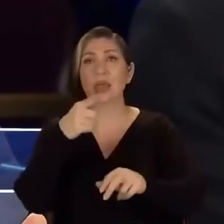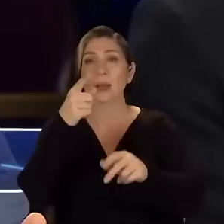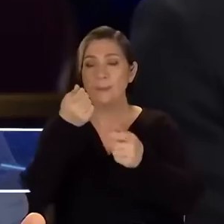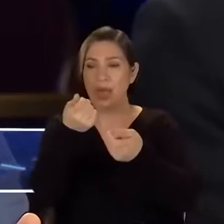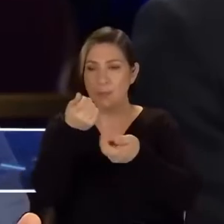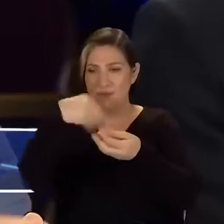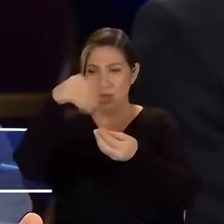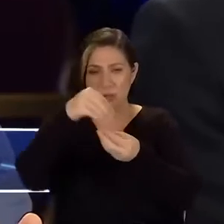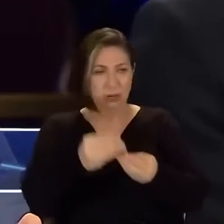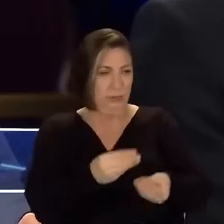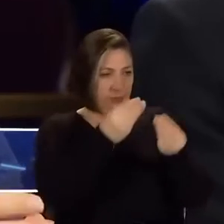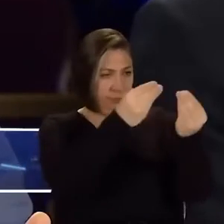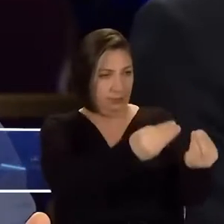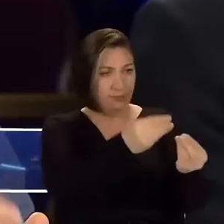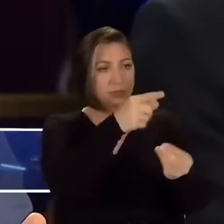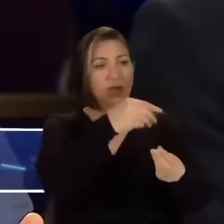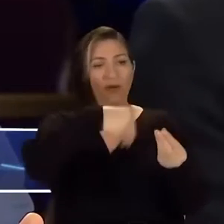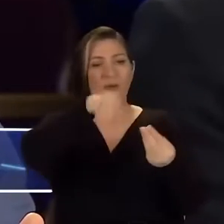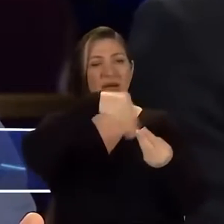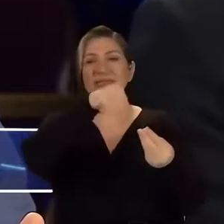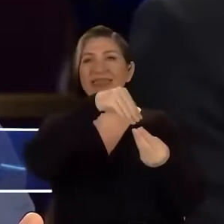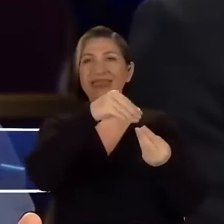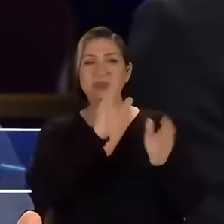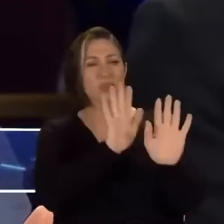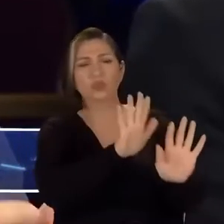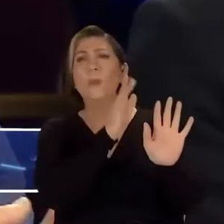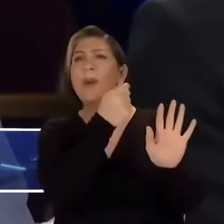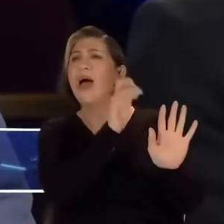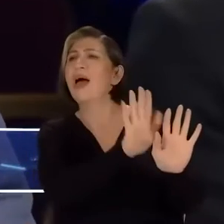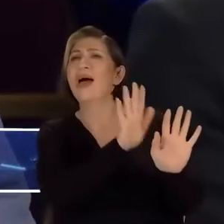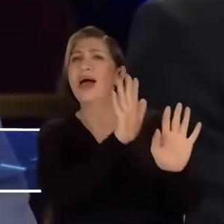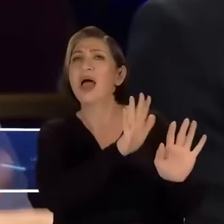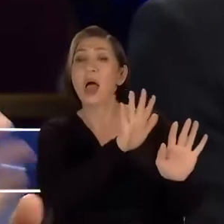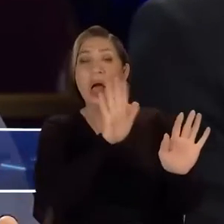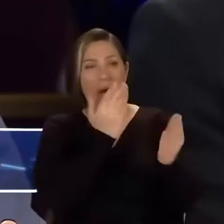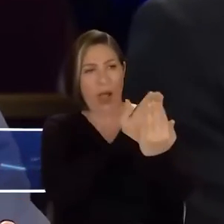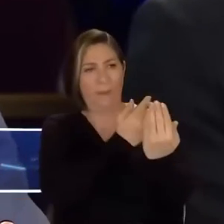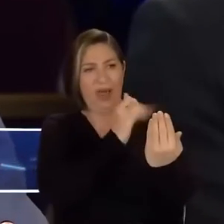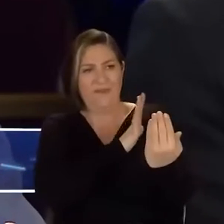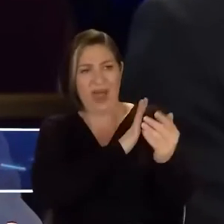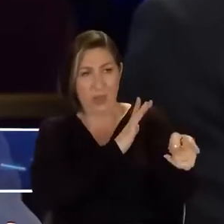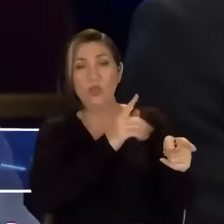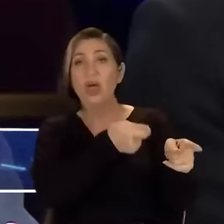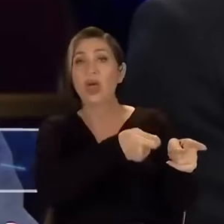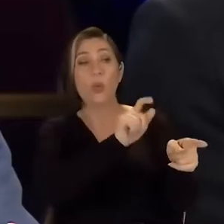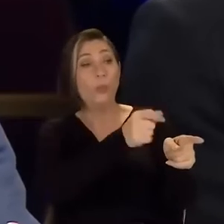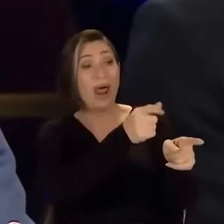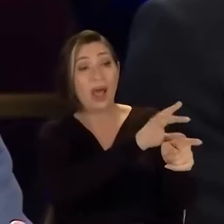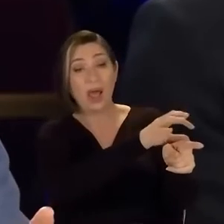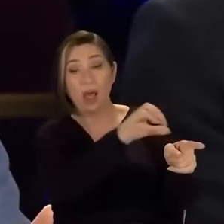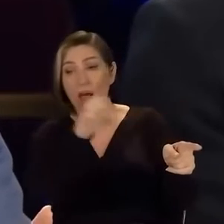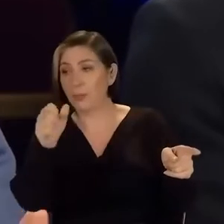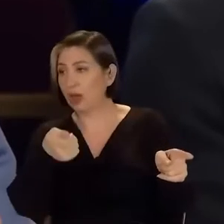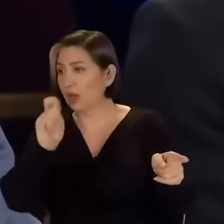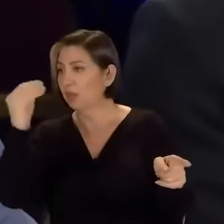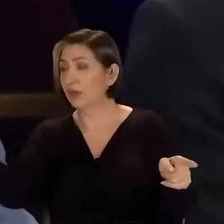mevduatınızı götürürsünüz. Banka da bunu kullanarak kredi verir kısmıdır. Yani arkada bir para var. Bununla da kredi verir